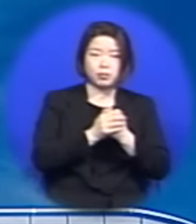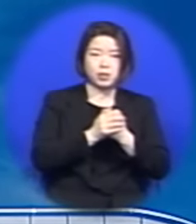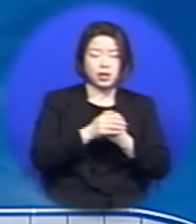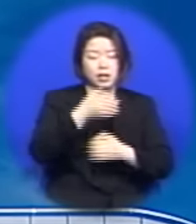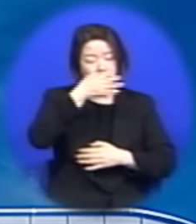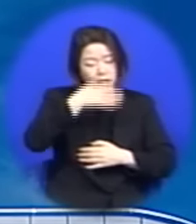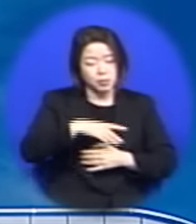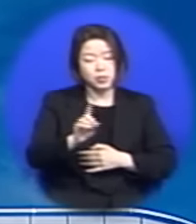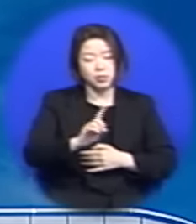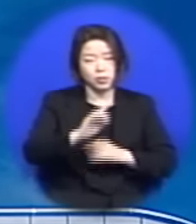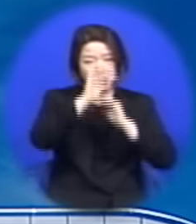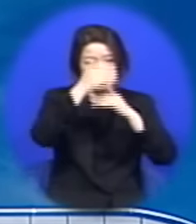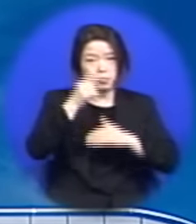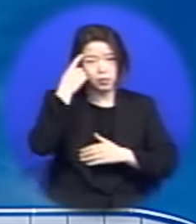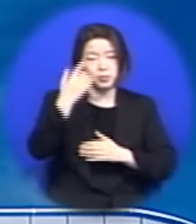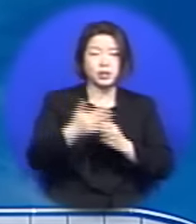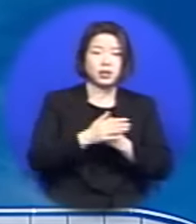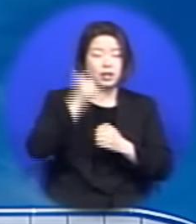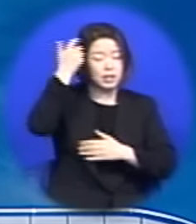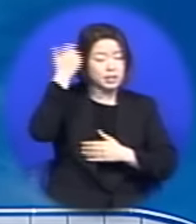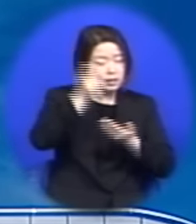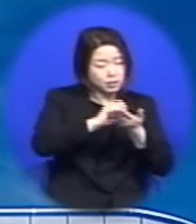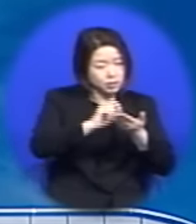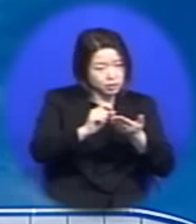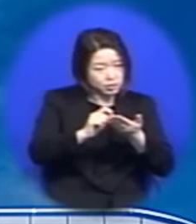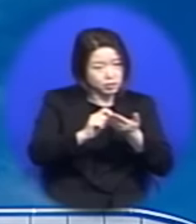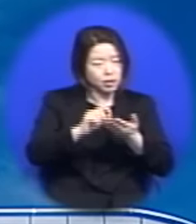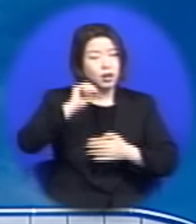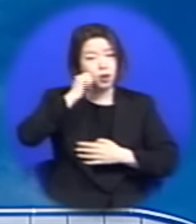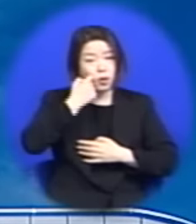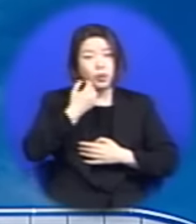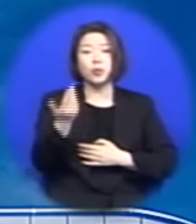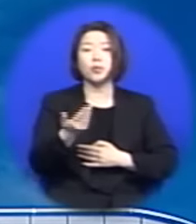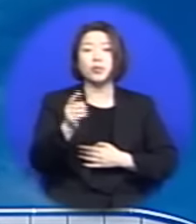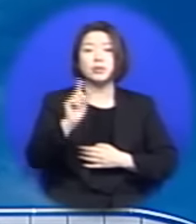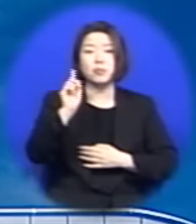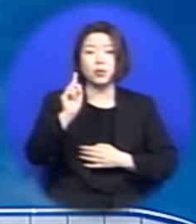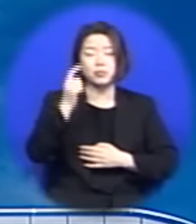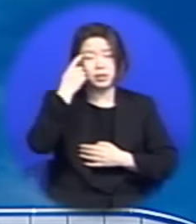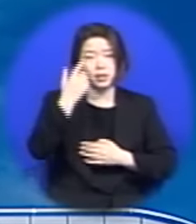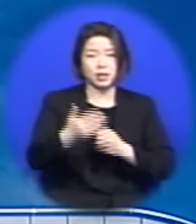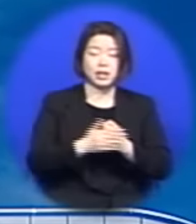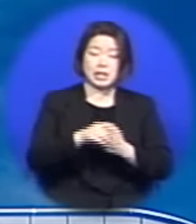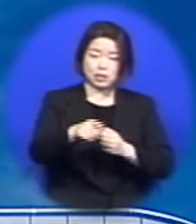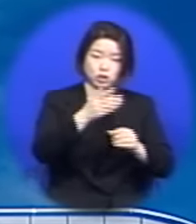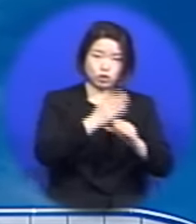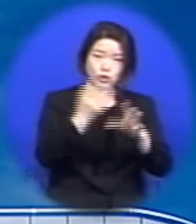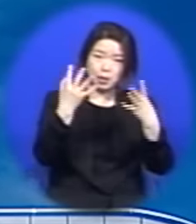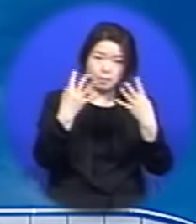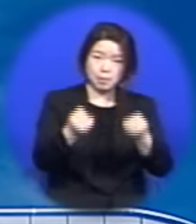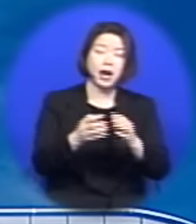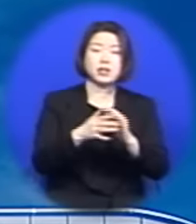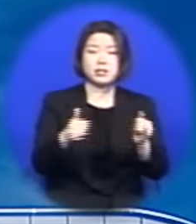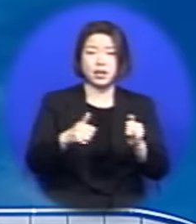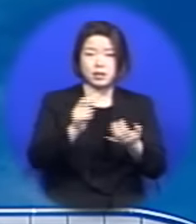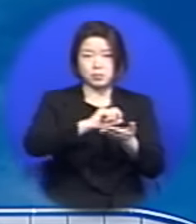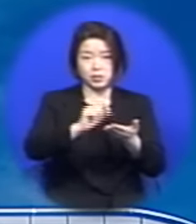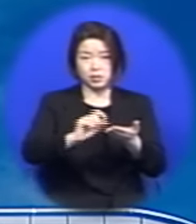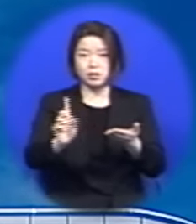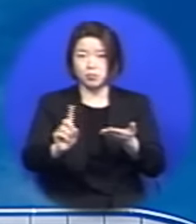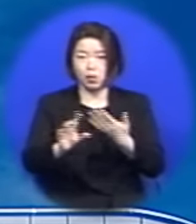뭡니까 영성일기 쓰는데 어려운 일이 뭡니까 그중에 아주 많은 분이